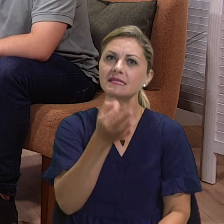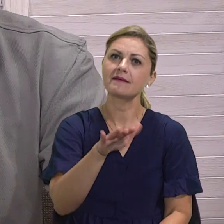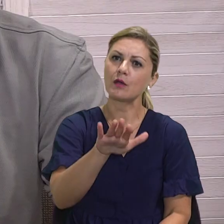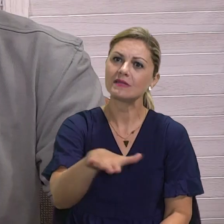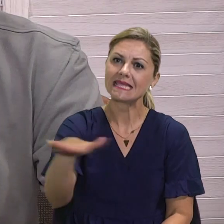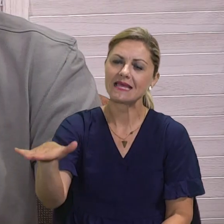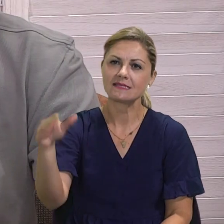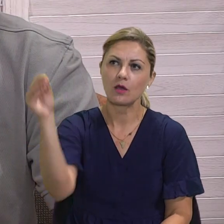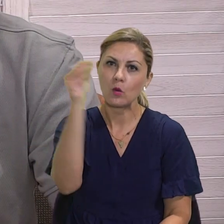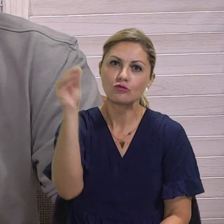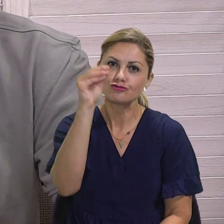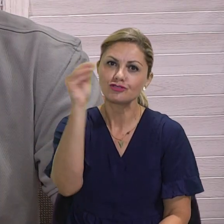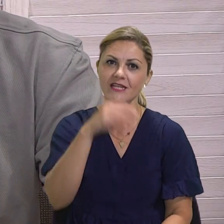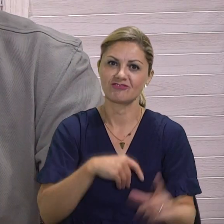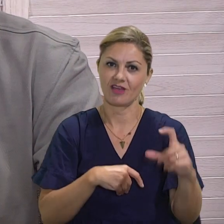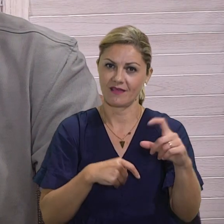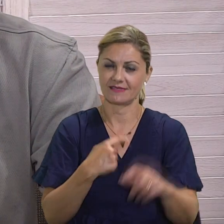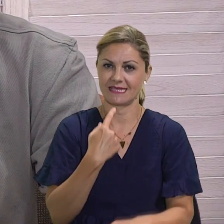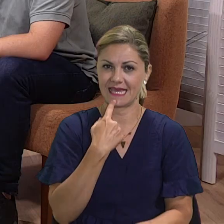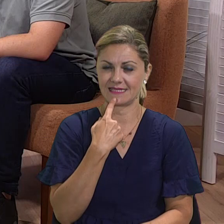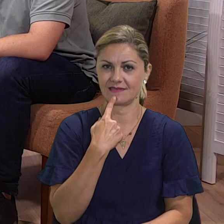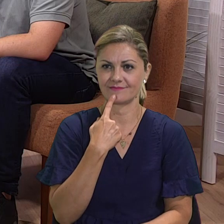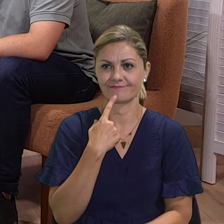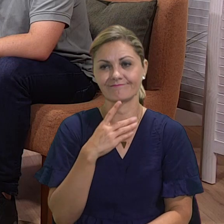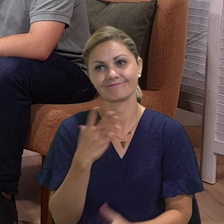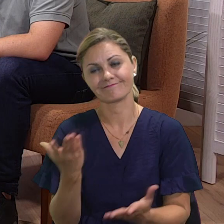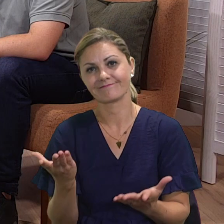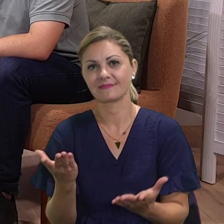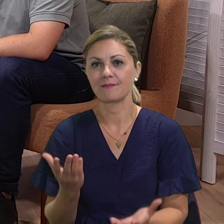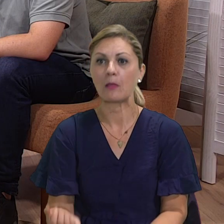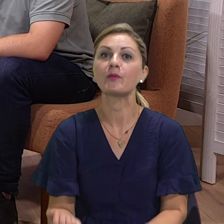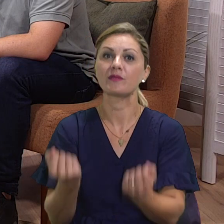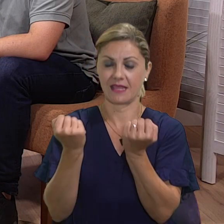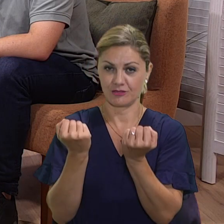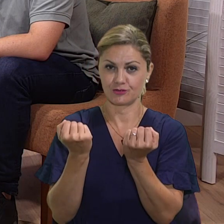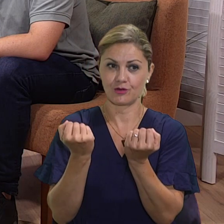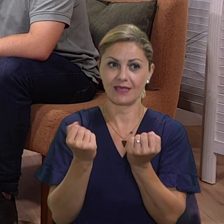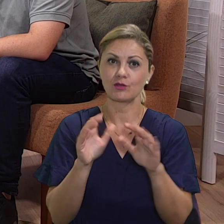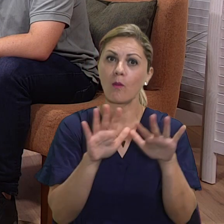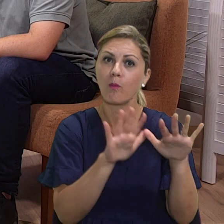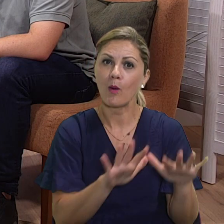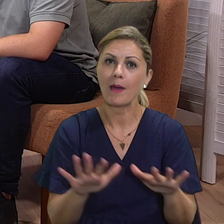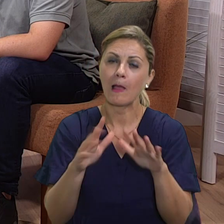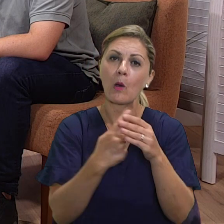snalaze sa čakavskim dijalektom? Pa, ne snalazi se više niko s čakavskim dijalektom zato što